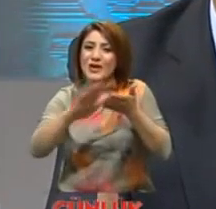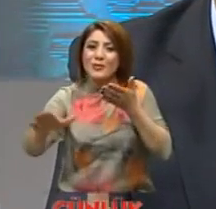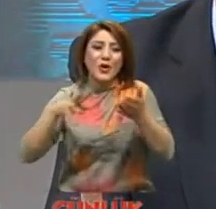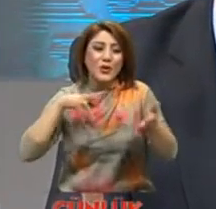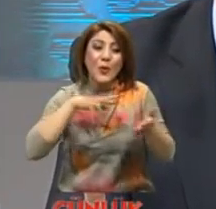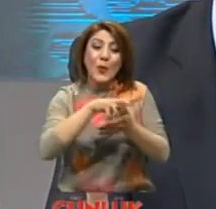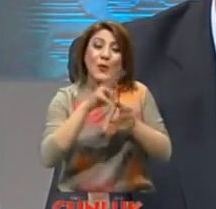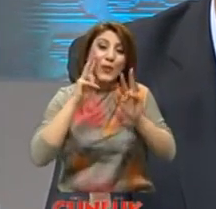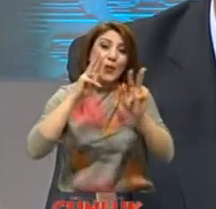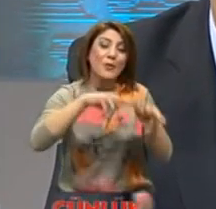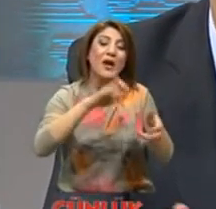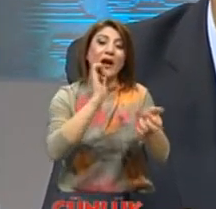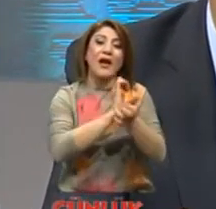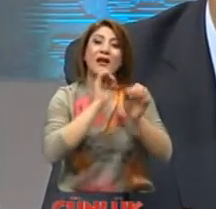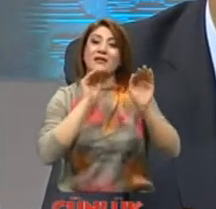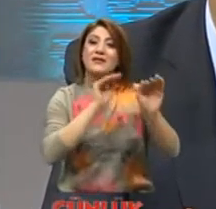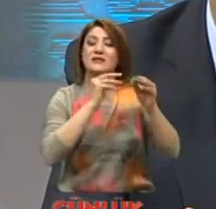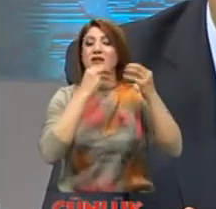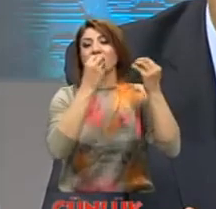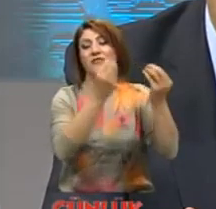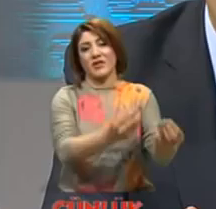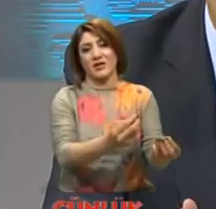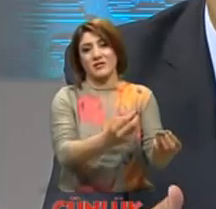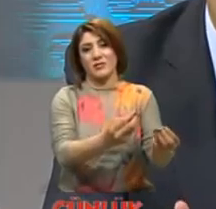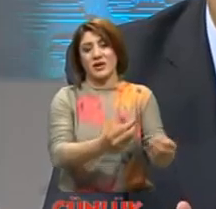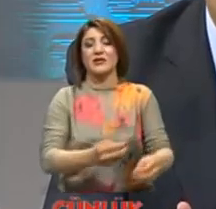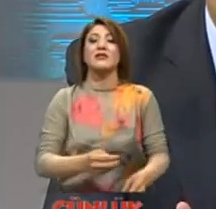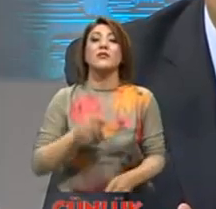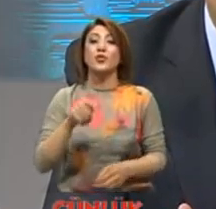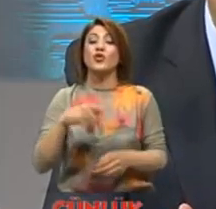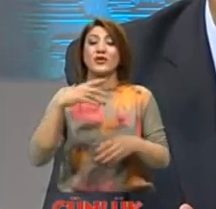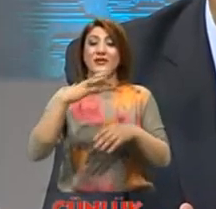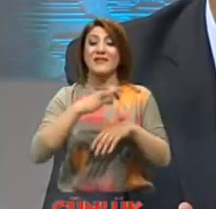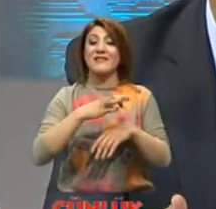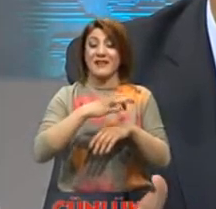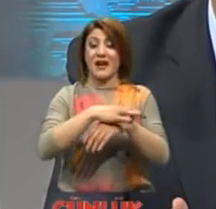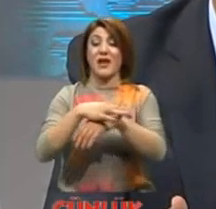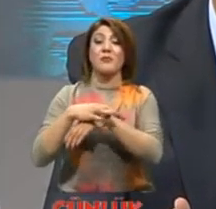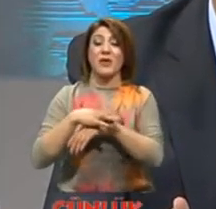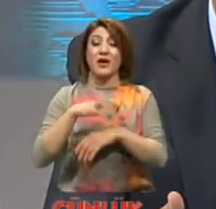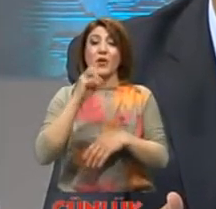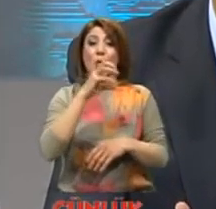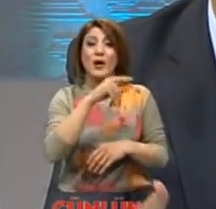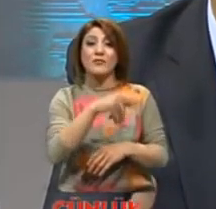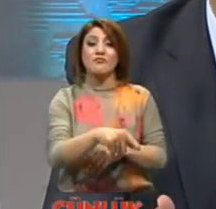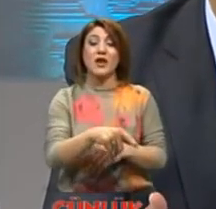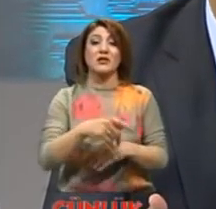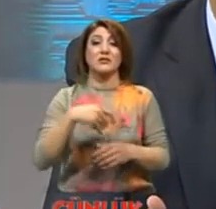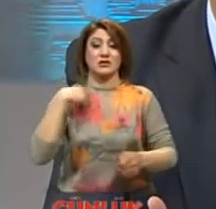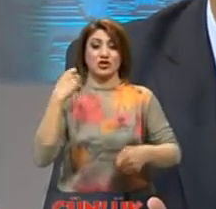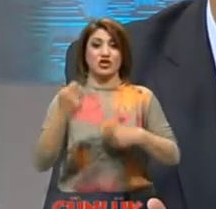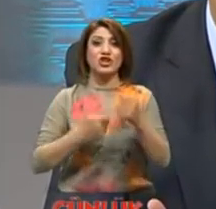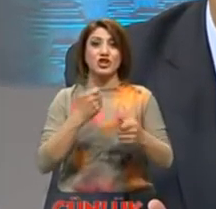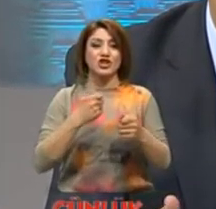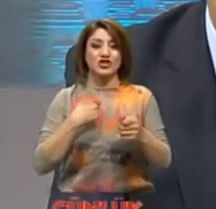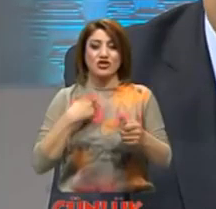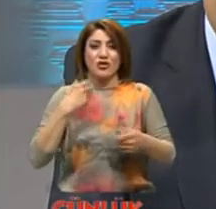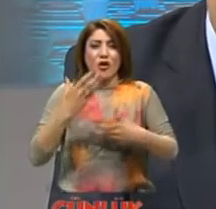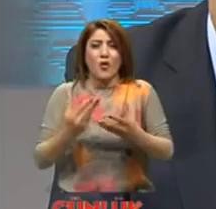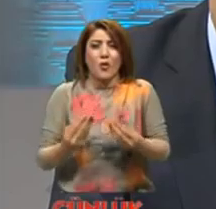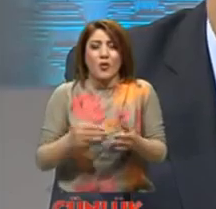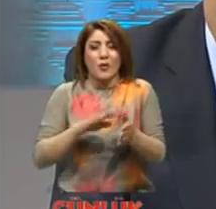gösterebilmek, ailelere destek vermek değil mi? Bunu otomatik yapıyorlar. Aslında rehber öğretmenlerinin ciddi manada iş hacimlerini düşürmüş oluyoruz